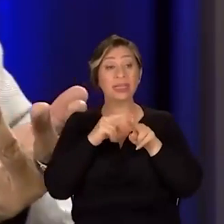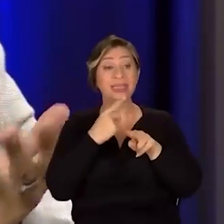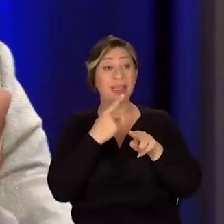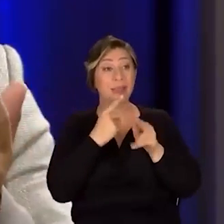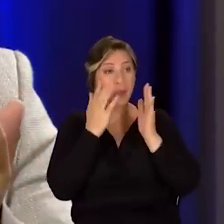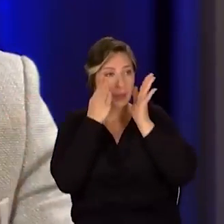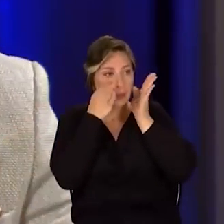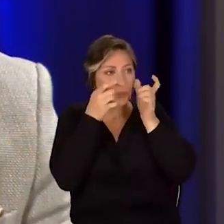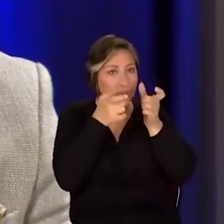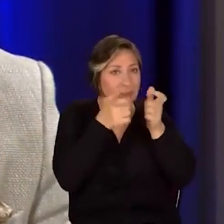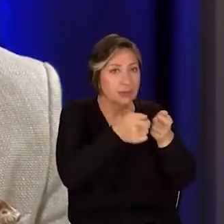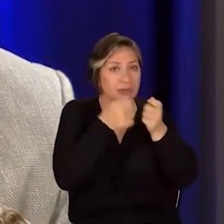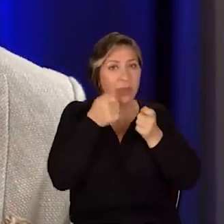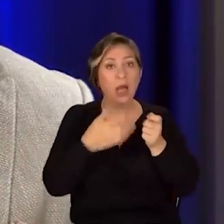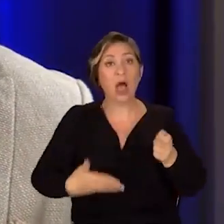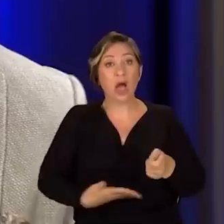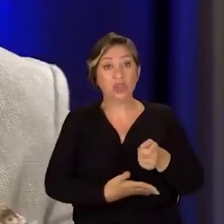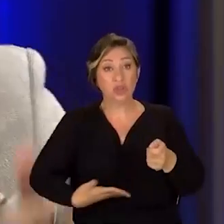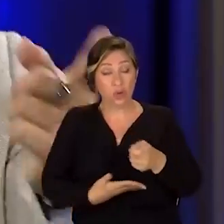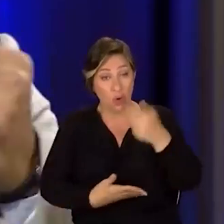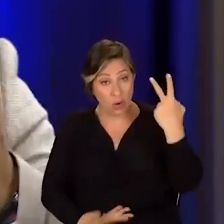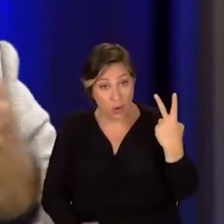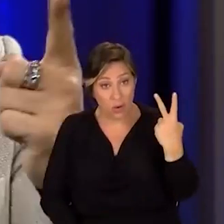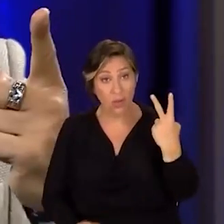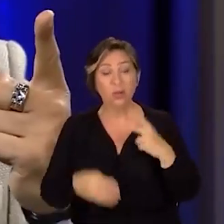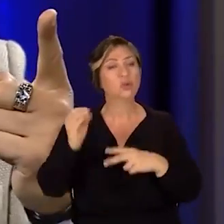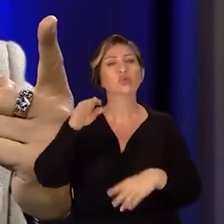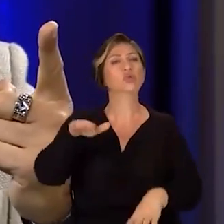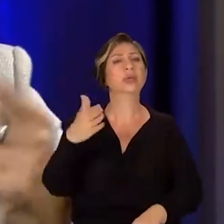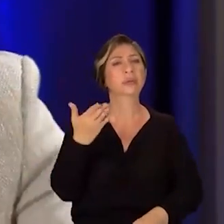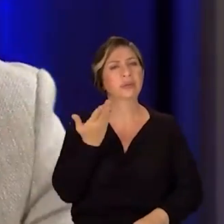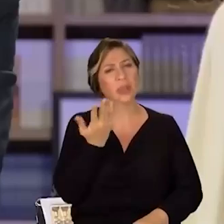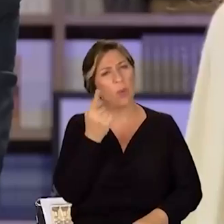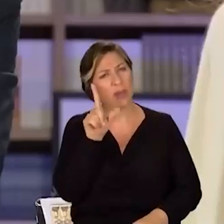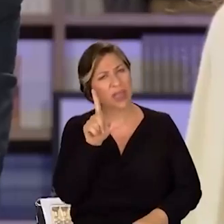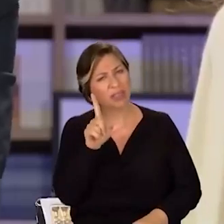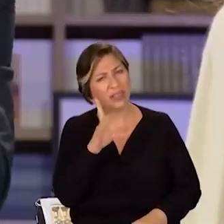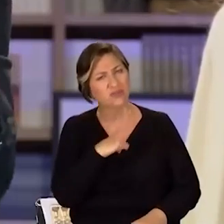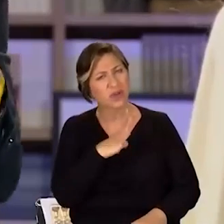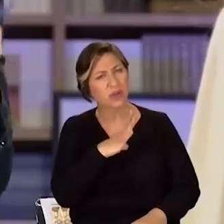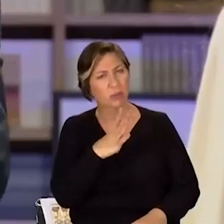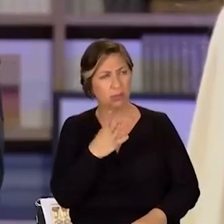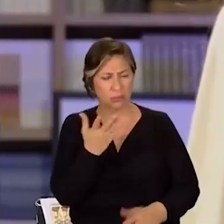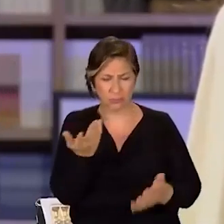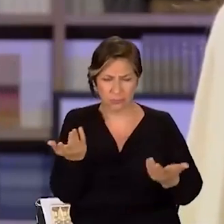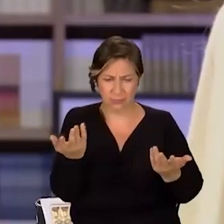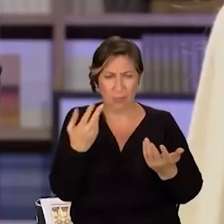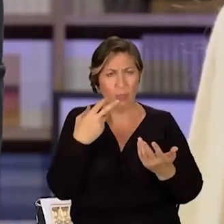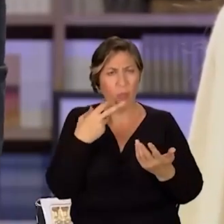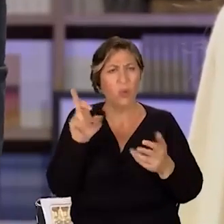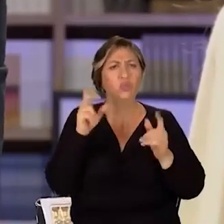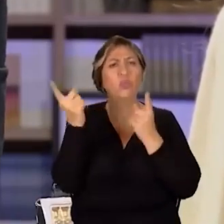ilgi artıyor, bu bir. Acıktırıyor. Bakın çocuklar da şunu yapıyor. Niye böyle bir ihtiyaç? Ya tabii boşuna böyle bir